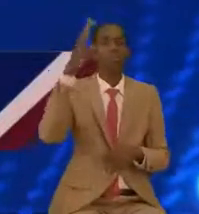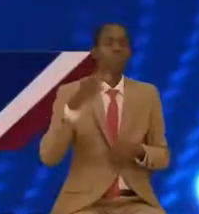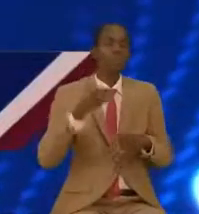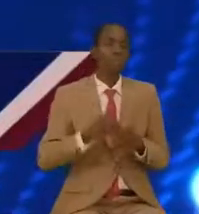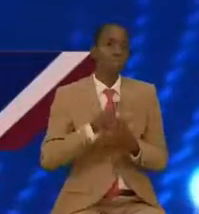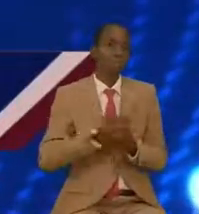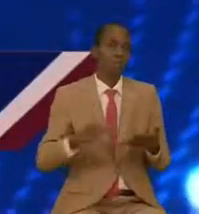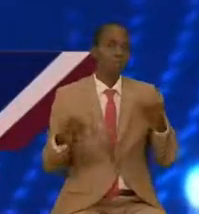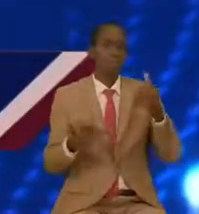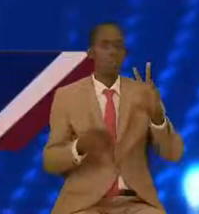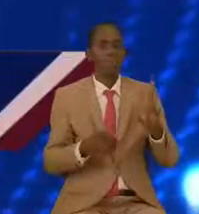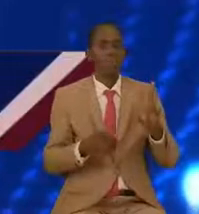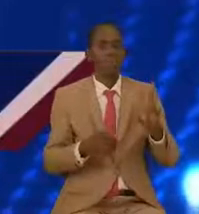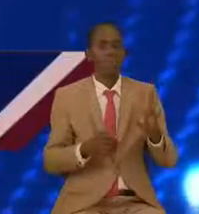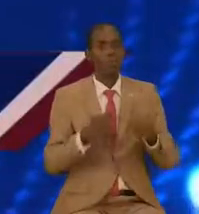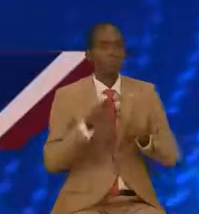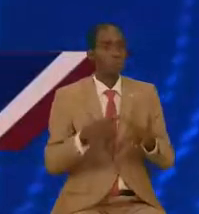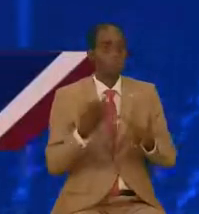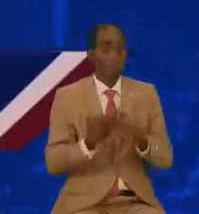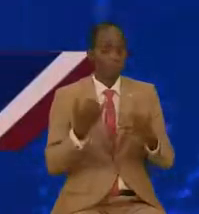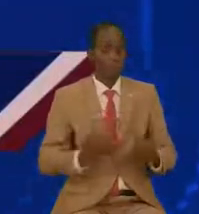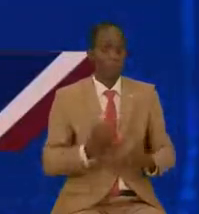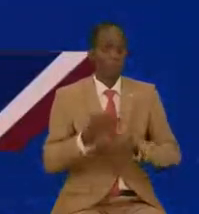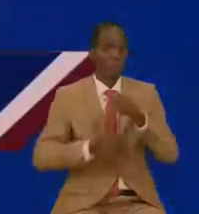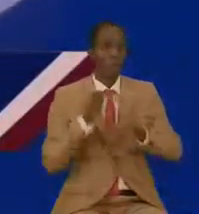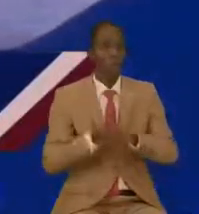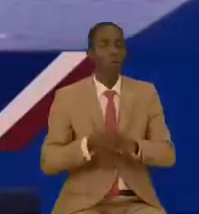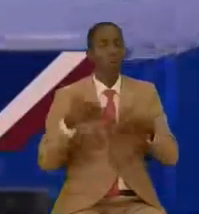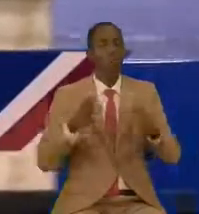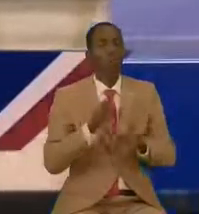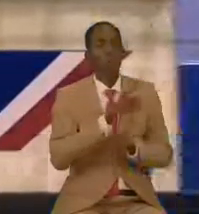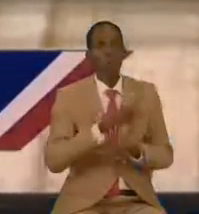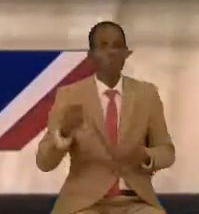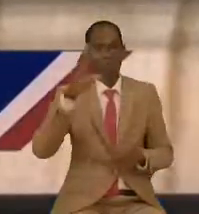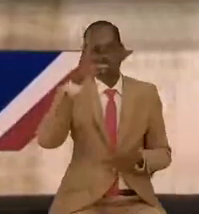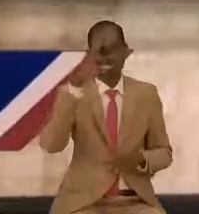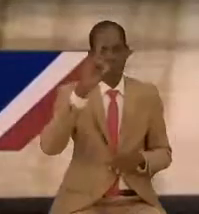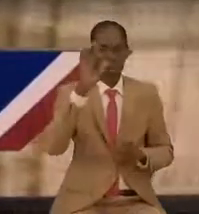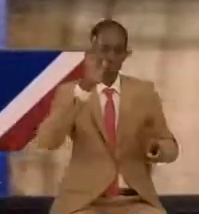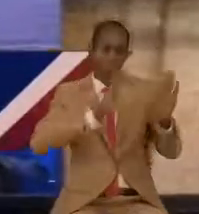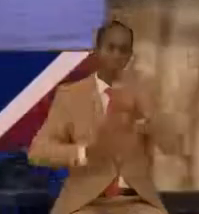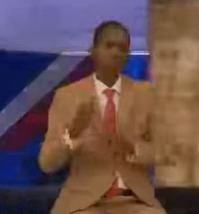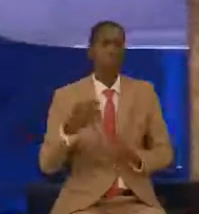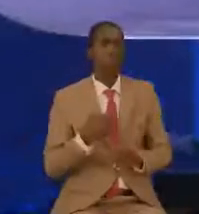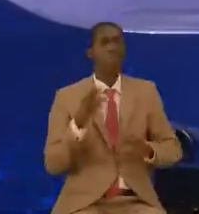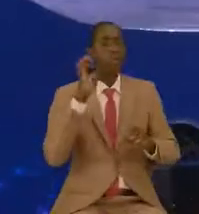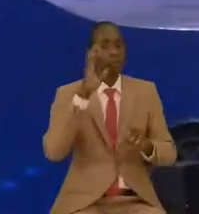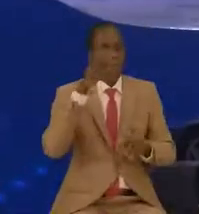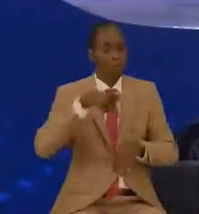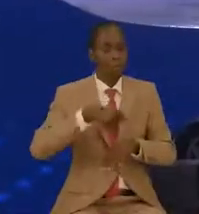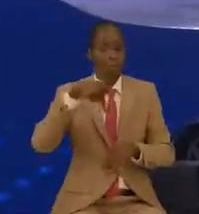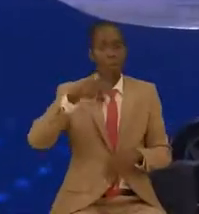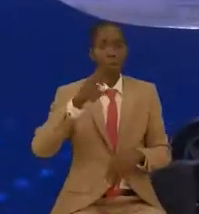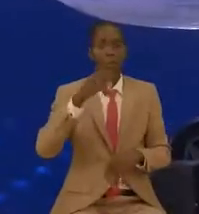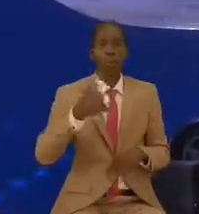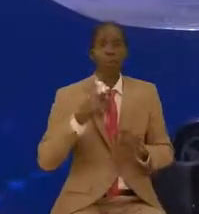Verset 17. Que personne désormais ne me fasse de la peine. Il